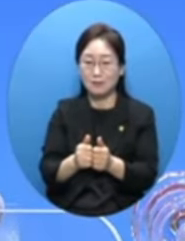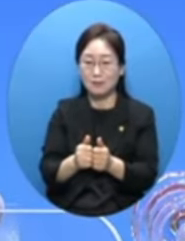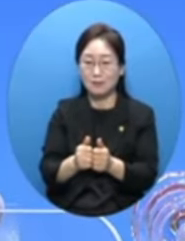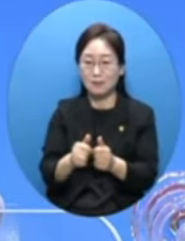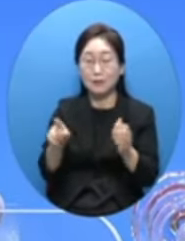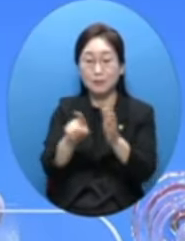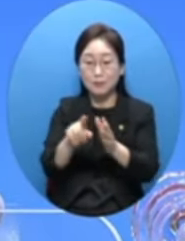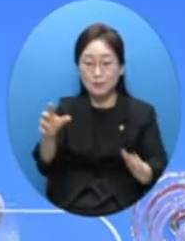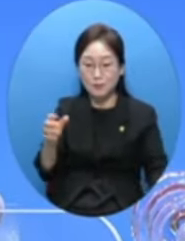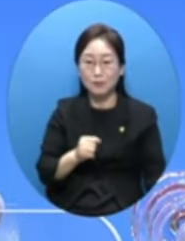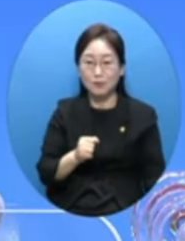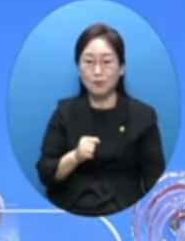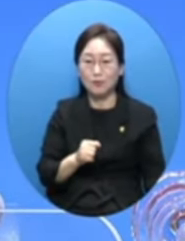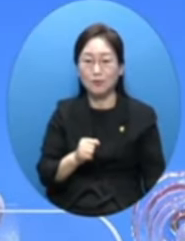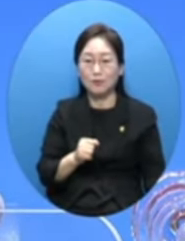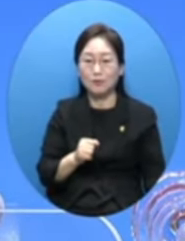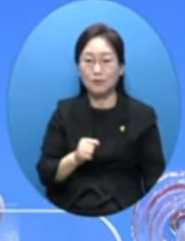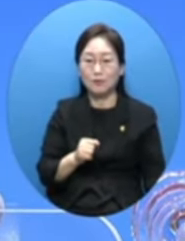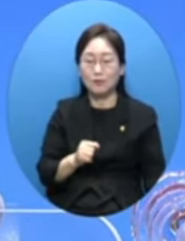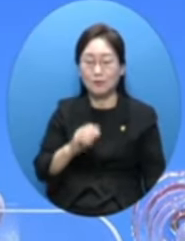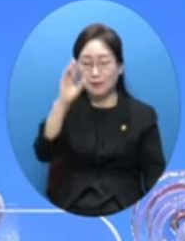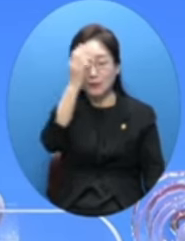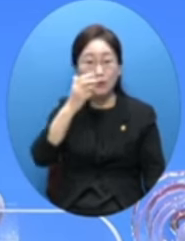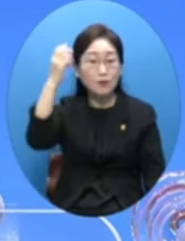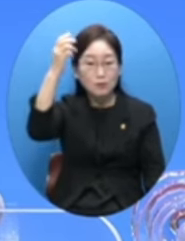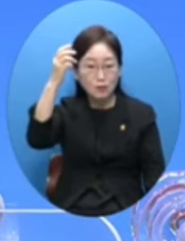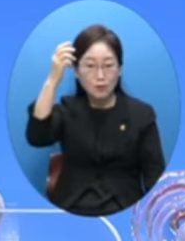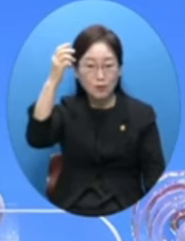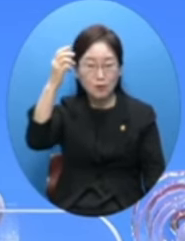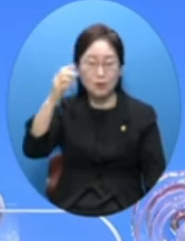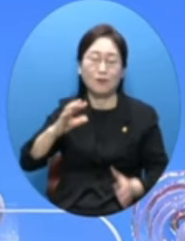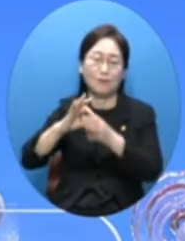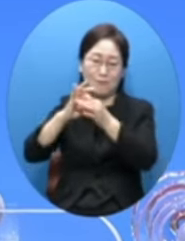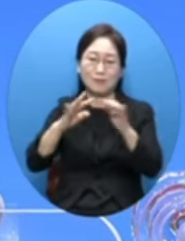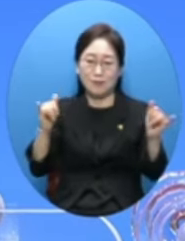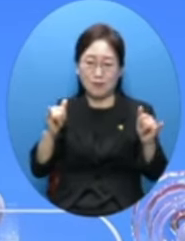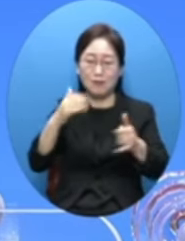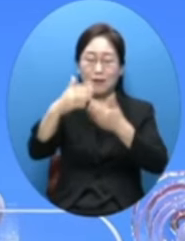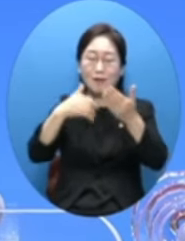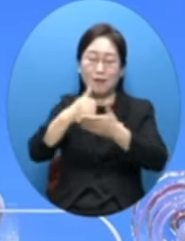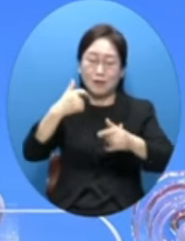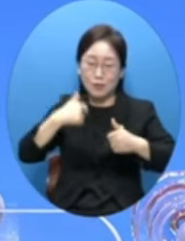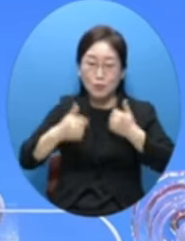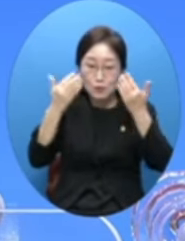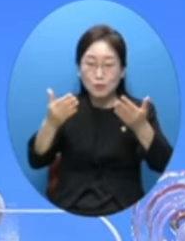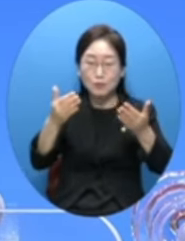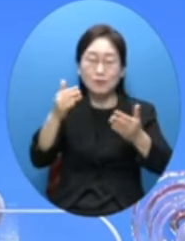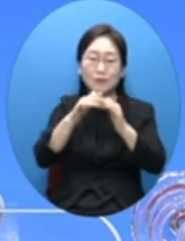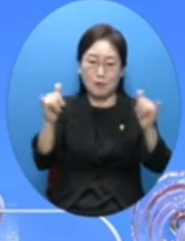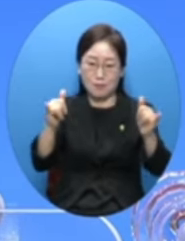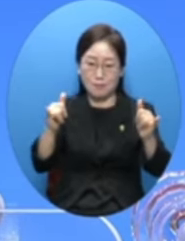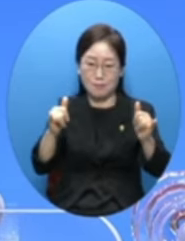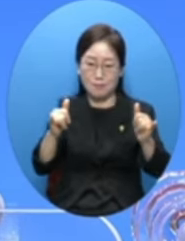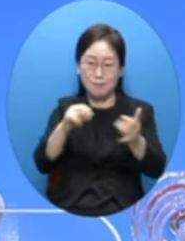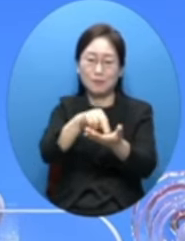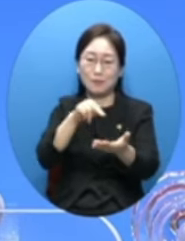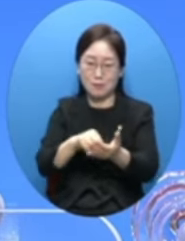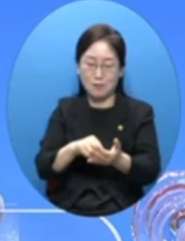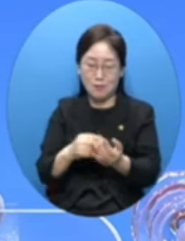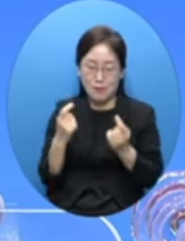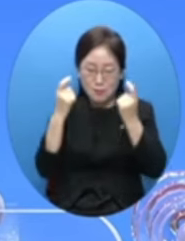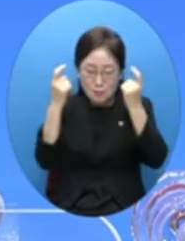믿음의 사람으로, 성령의 사람으로, 하나님을 기쁘게 하는 사람으로 우리의 순례의 길을 걸어나가야